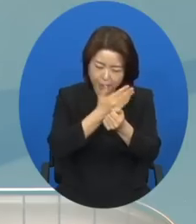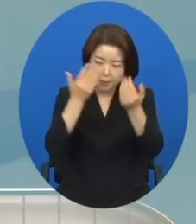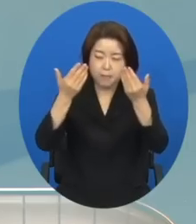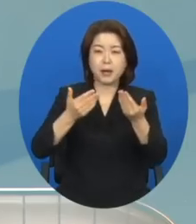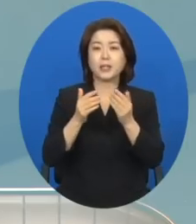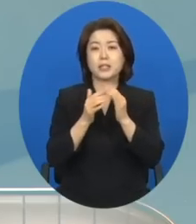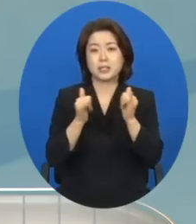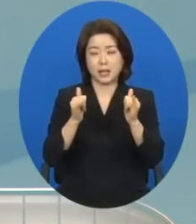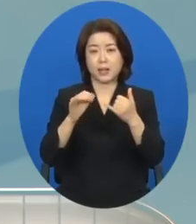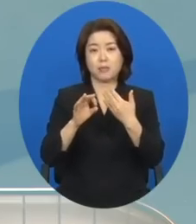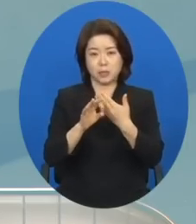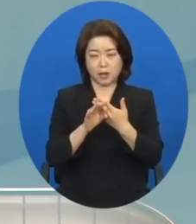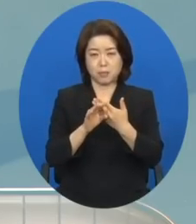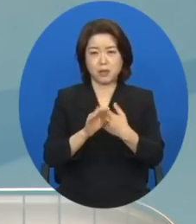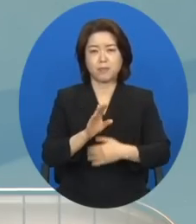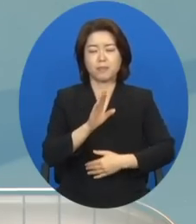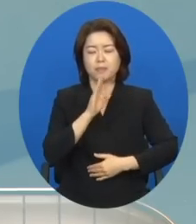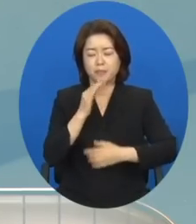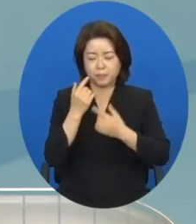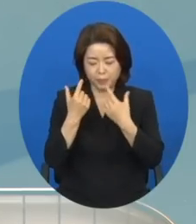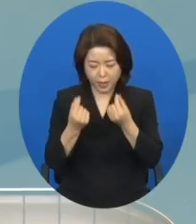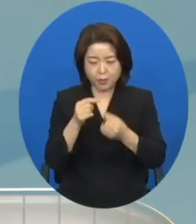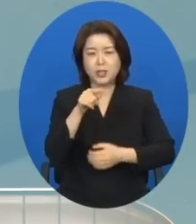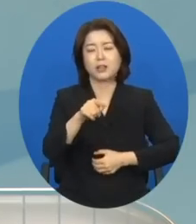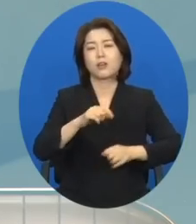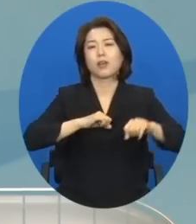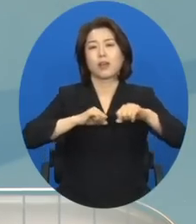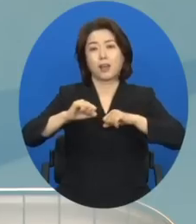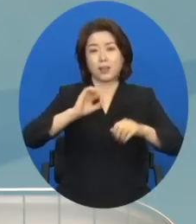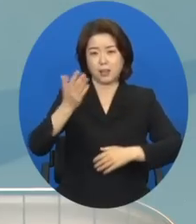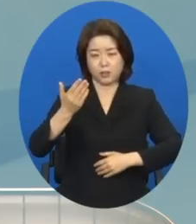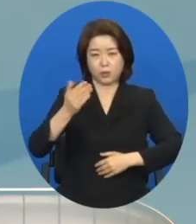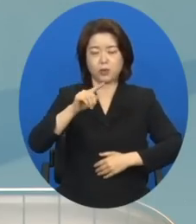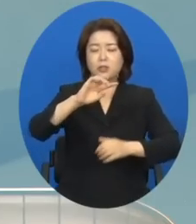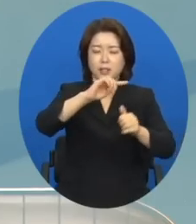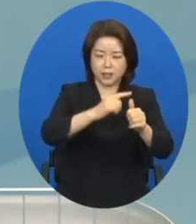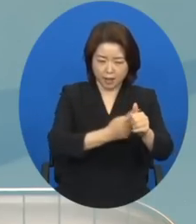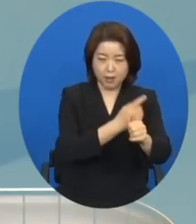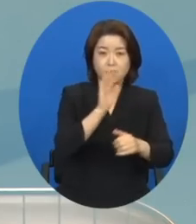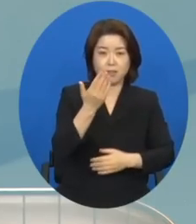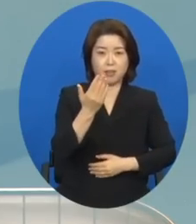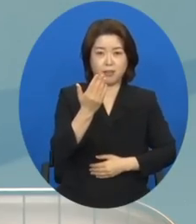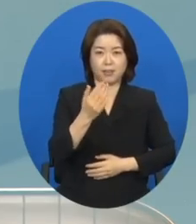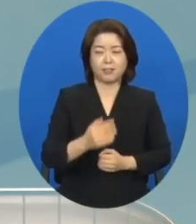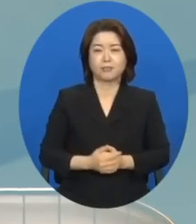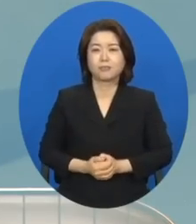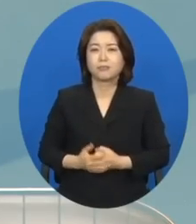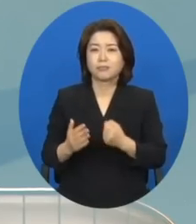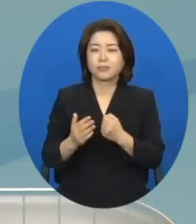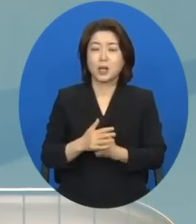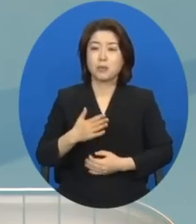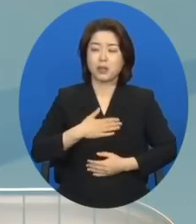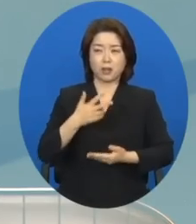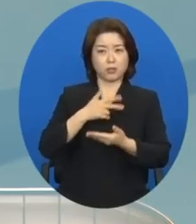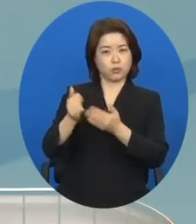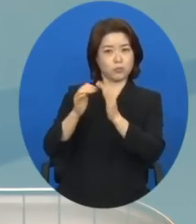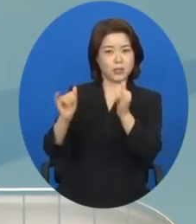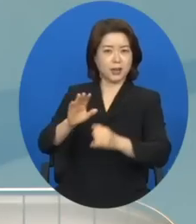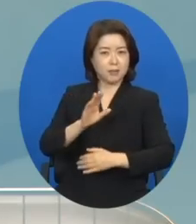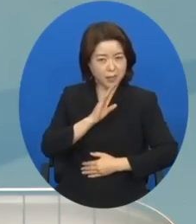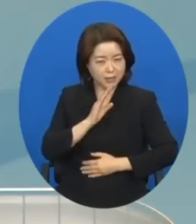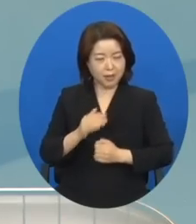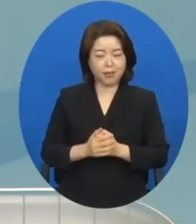사람이라면 마땅히 그렇게 해야 되는 것이고 되어지는 것입니다. 그러므로 내가 주님의 사람인가, 내가